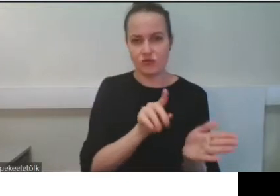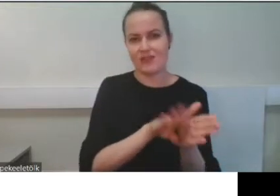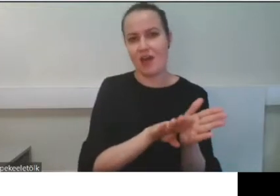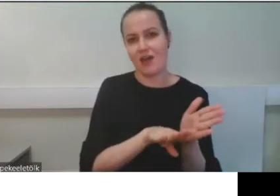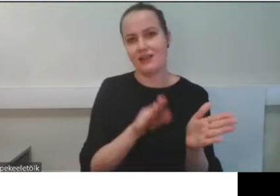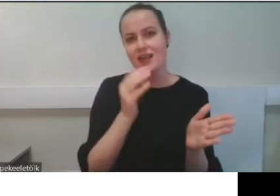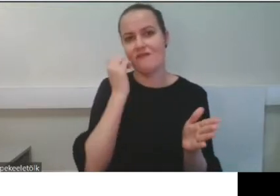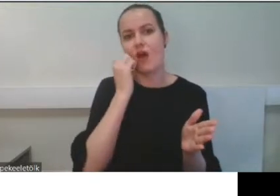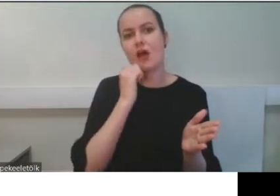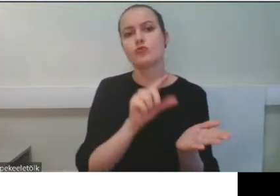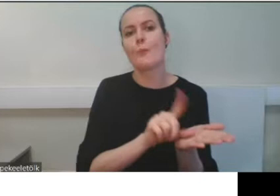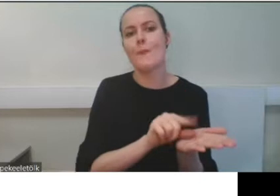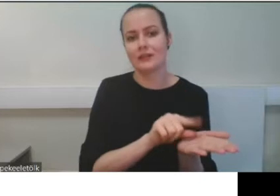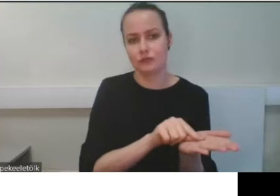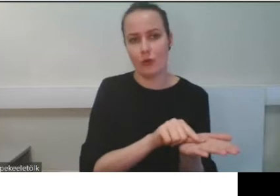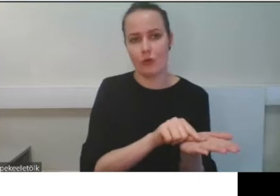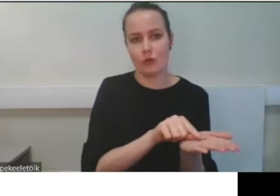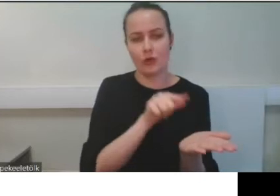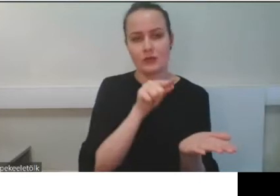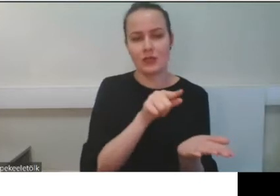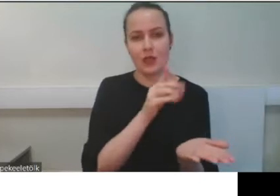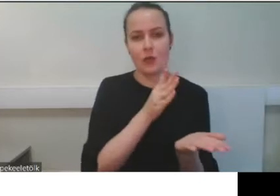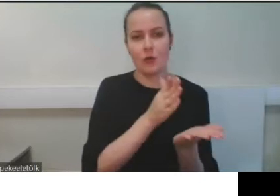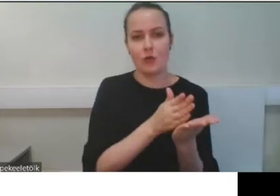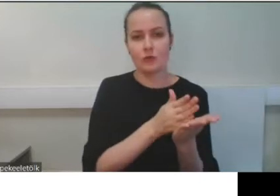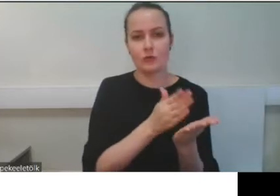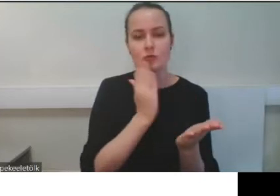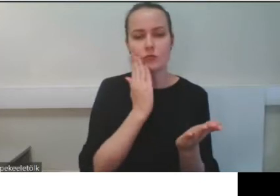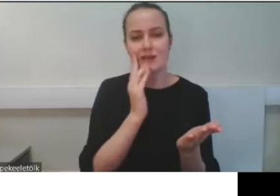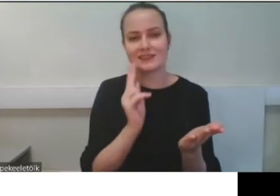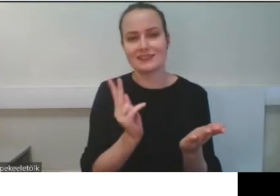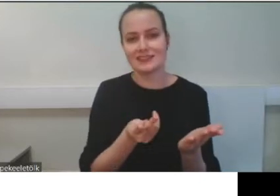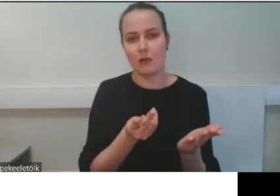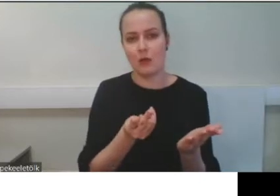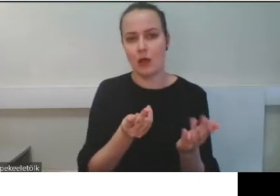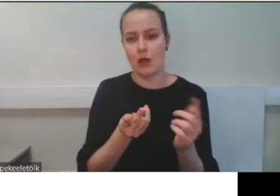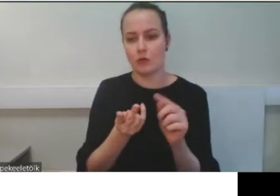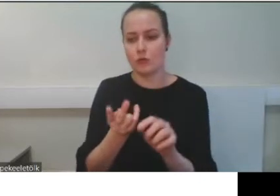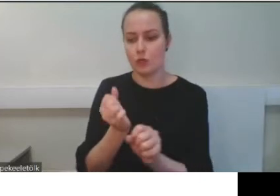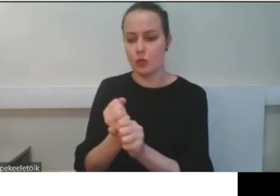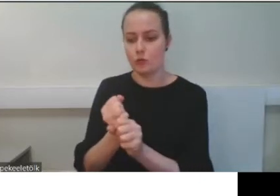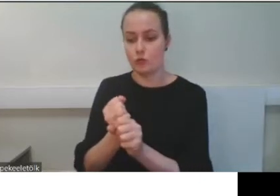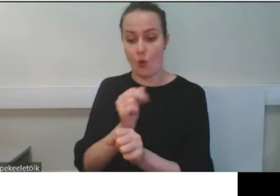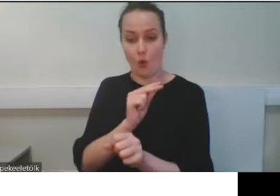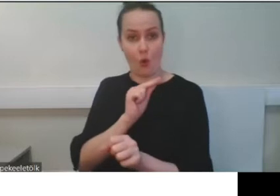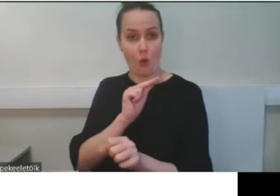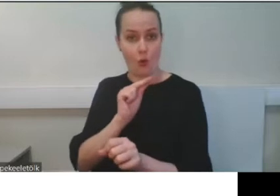kõikides sihtrühmade lõikes , et vaadates siis kas puudu olemasolu , tegevuspiirangute olemasolu kahjuks kõige